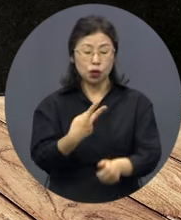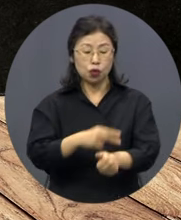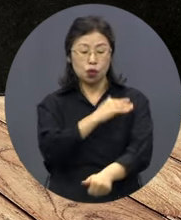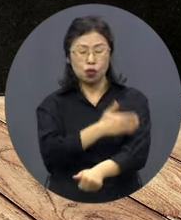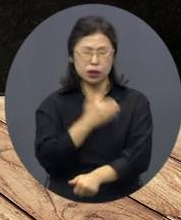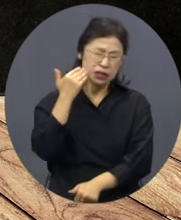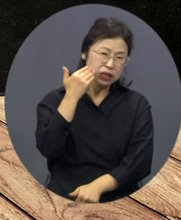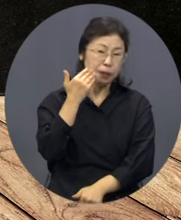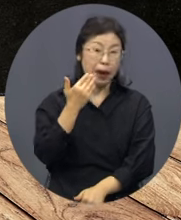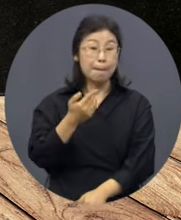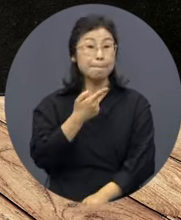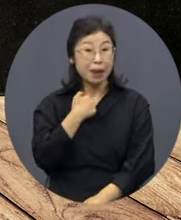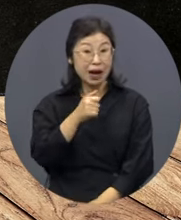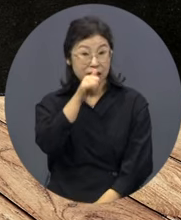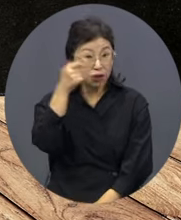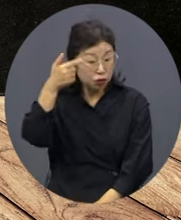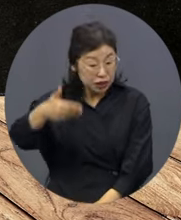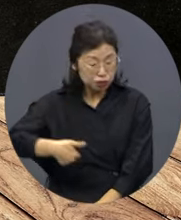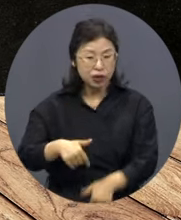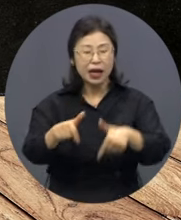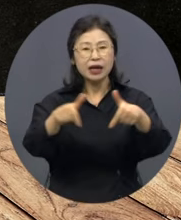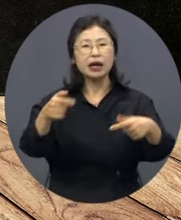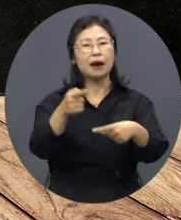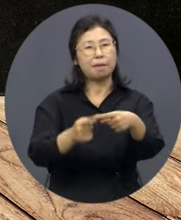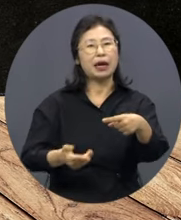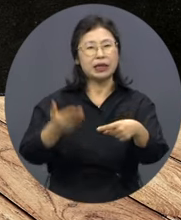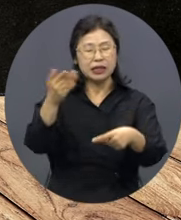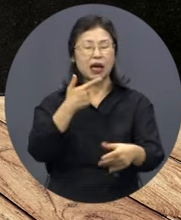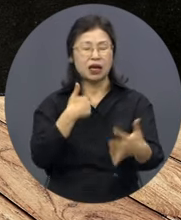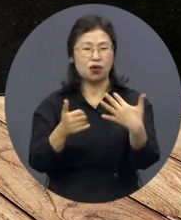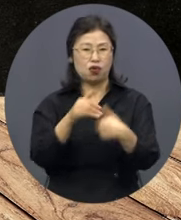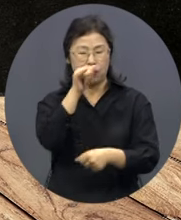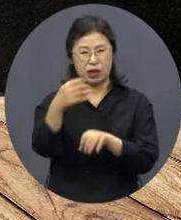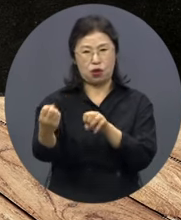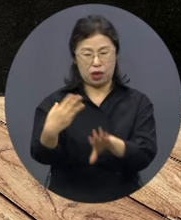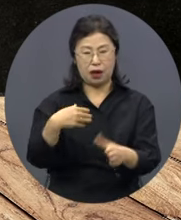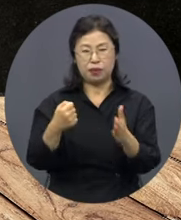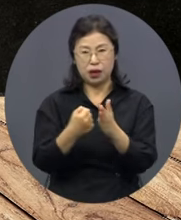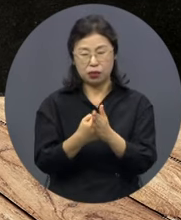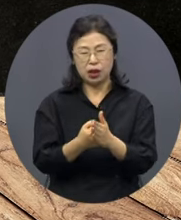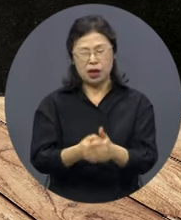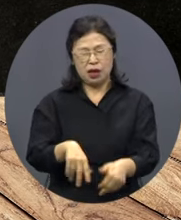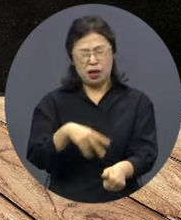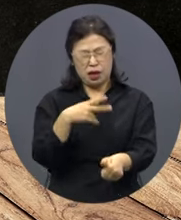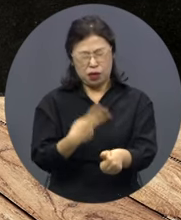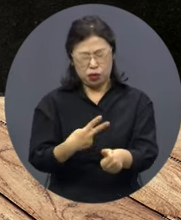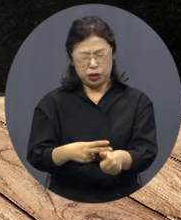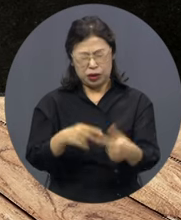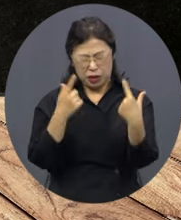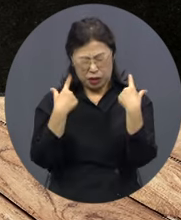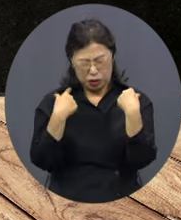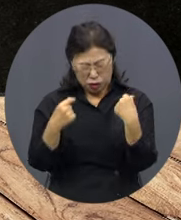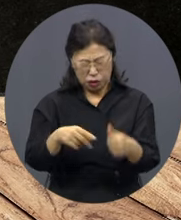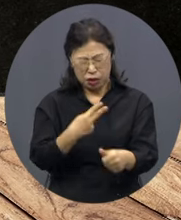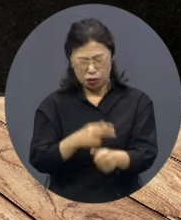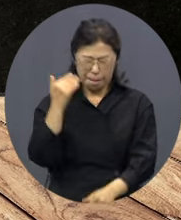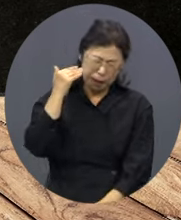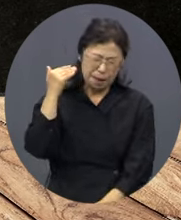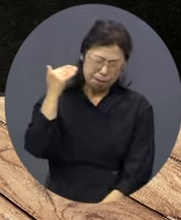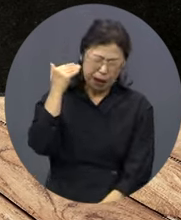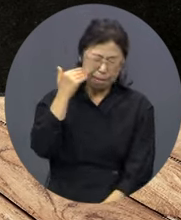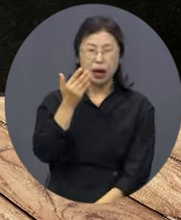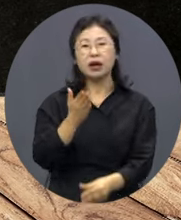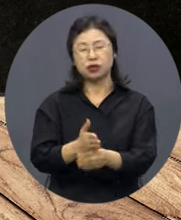치매를 당한적이 있냐는 질문에 각각 절반 이상이 경험이 있다고 답해 여전히 많은 교사들이 교 침에 시달리고 있는